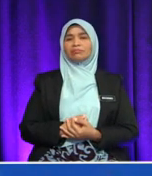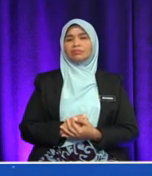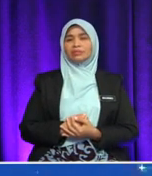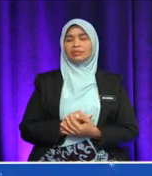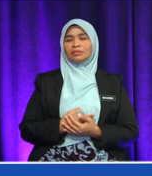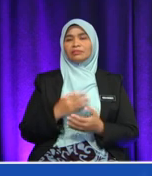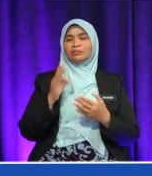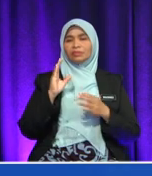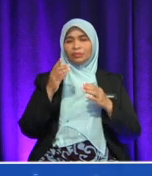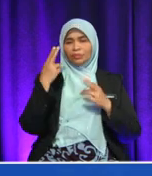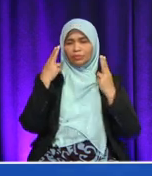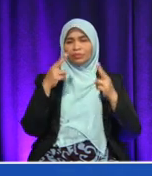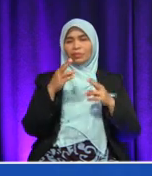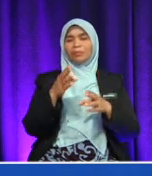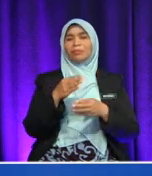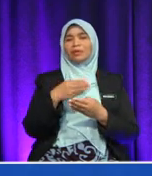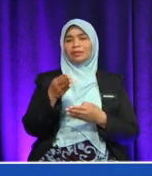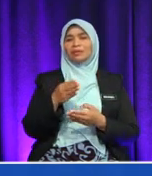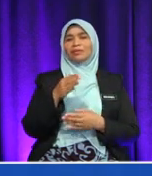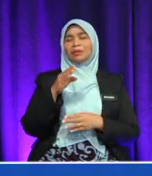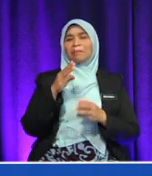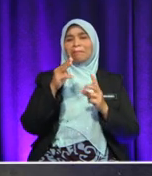dapat markas 9.5